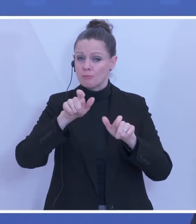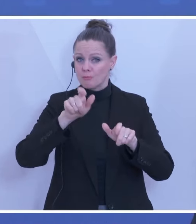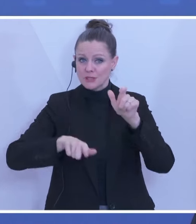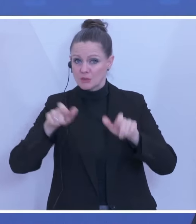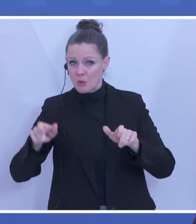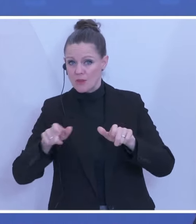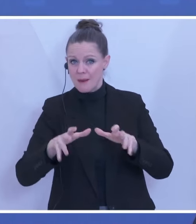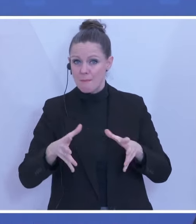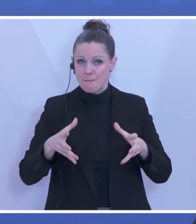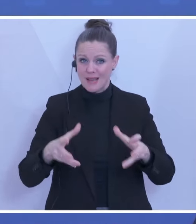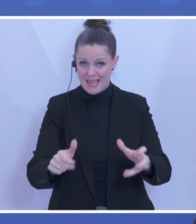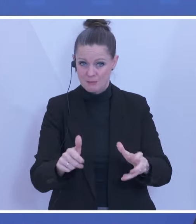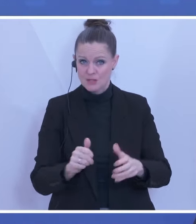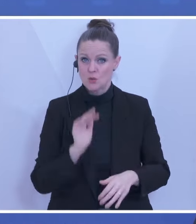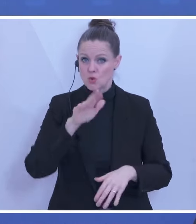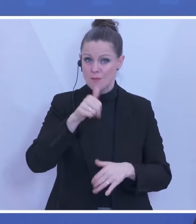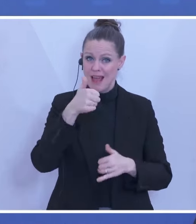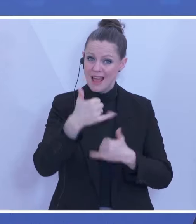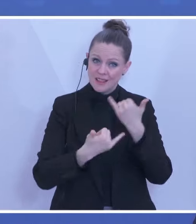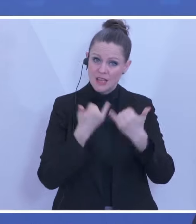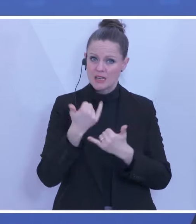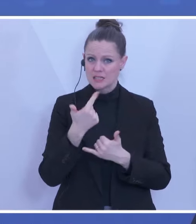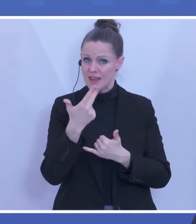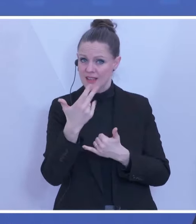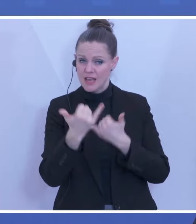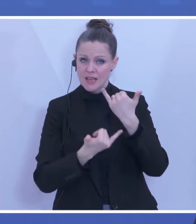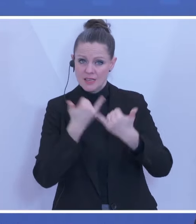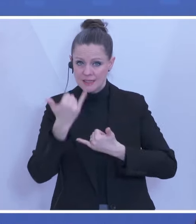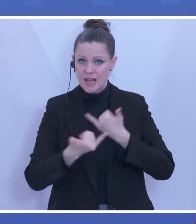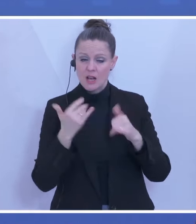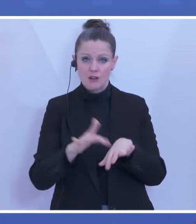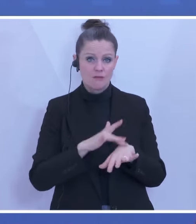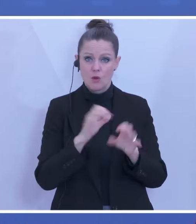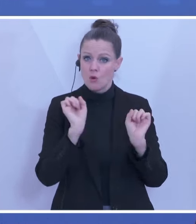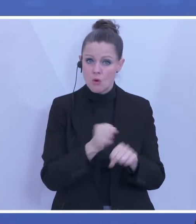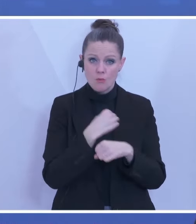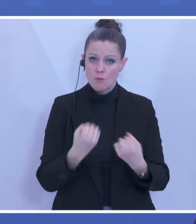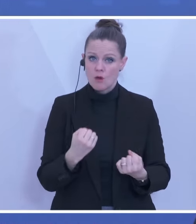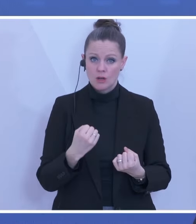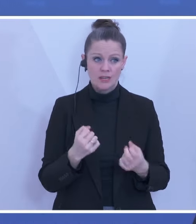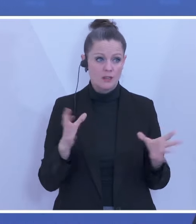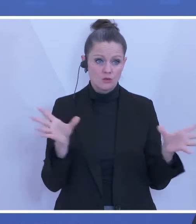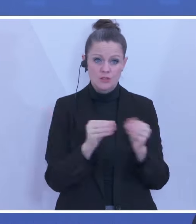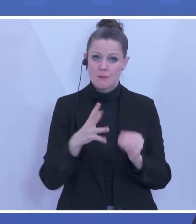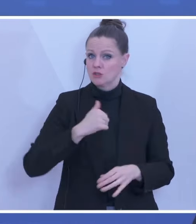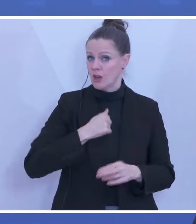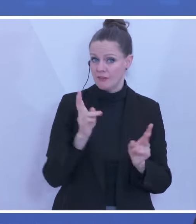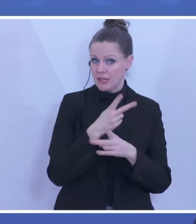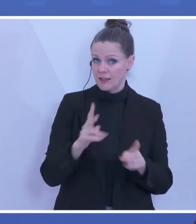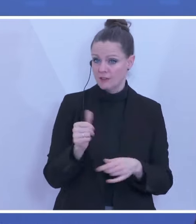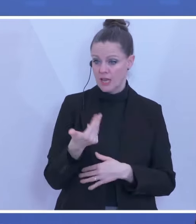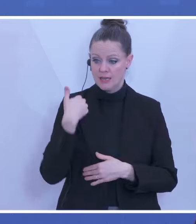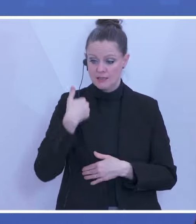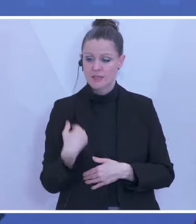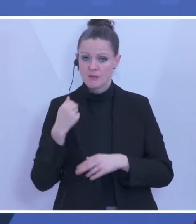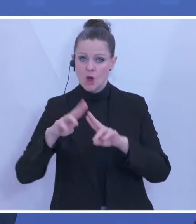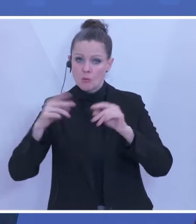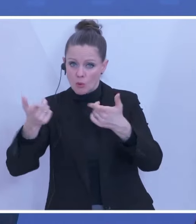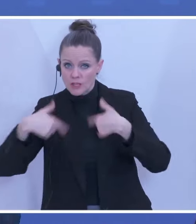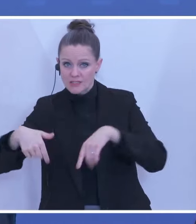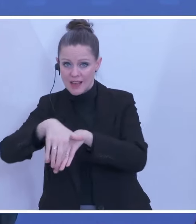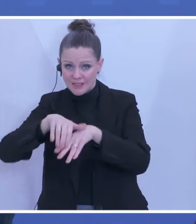Mehr als ein Jahr, um nicht zu sagen zwei, drei Jahre, hat es ja so ausgeschaut, als ob das nicht gelingen würde gemeinsam. Auf der einen Seite die Bundesländer,